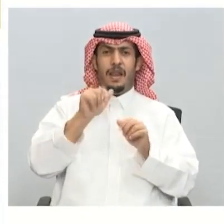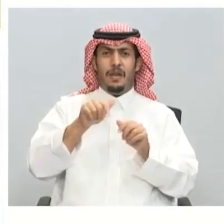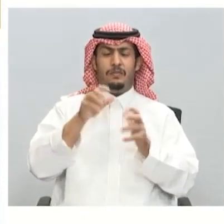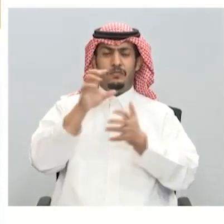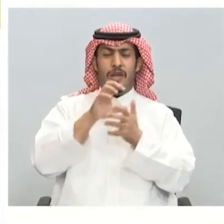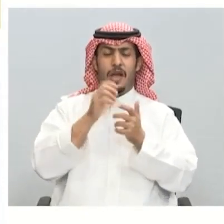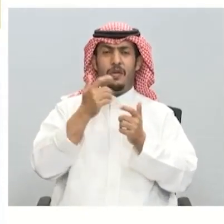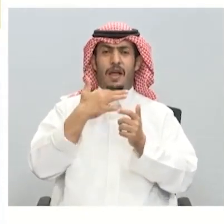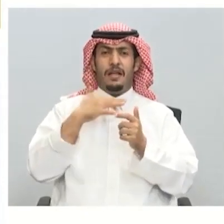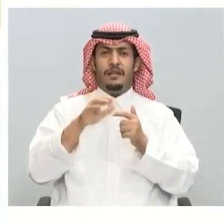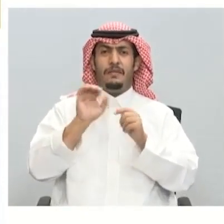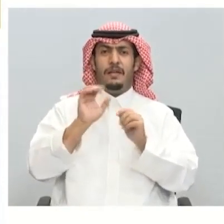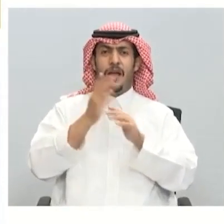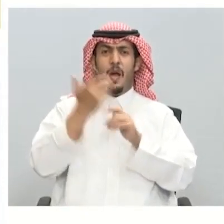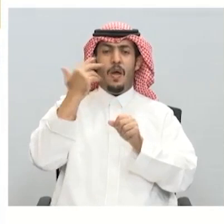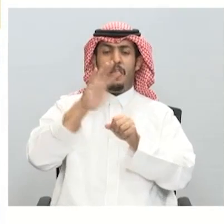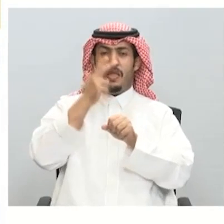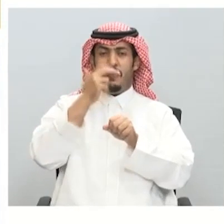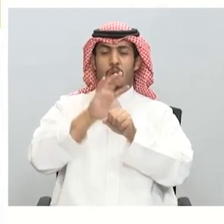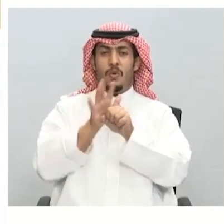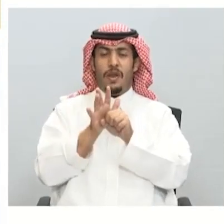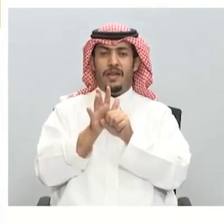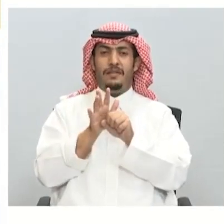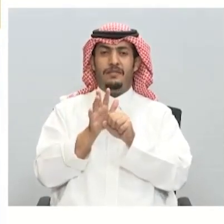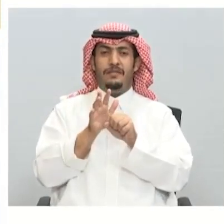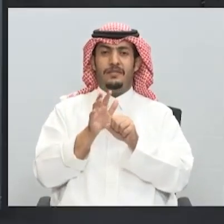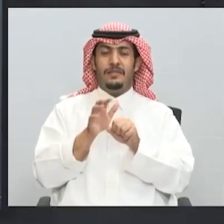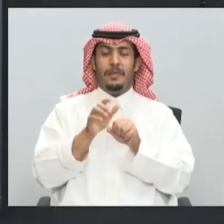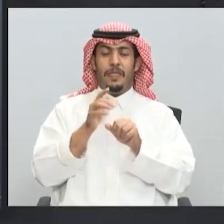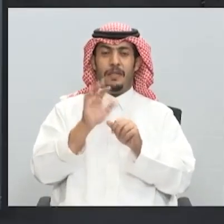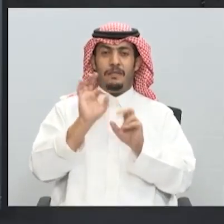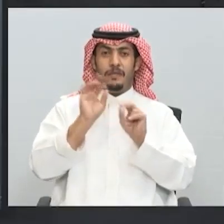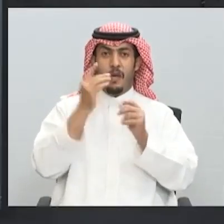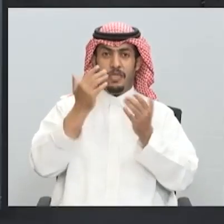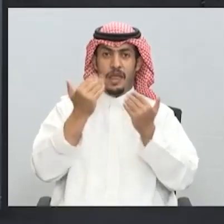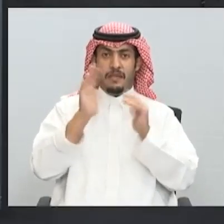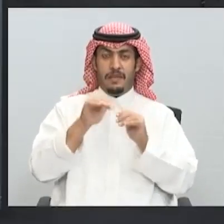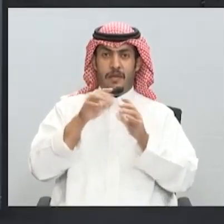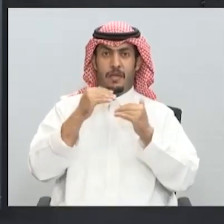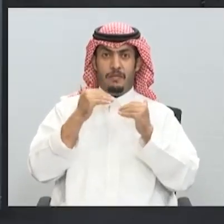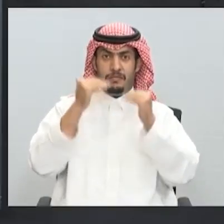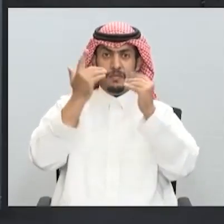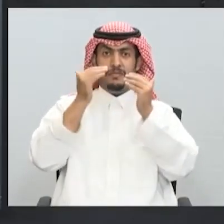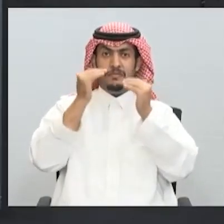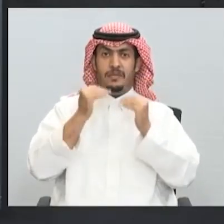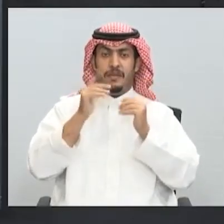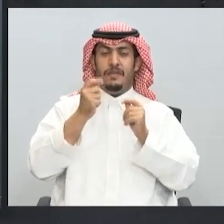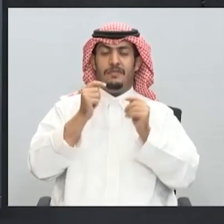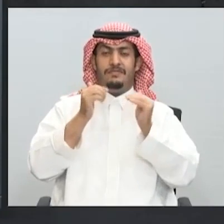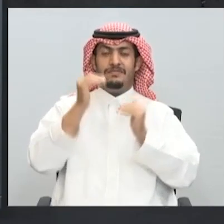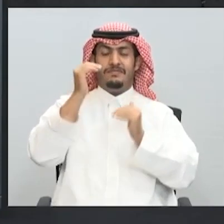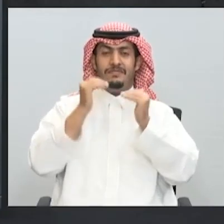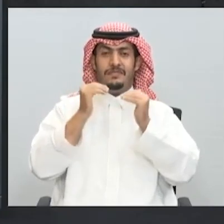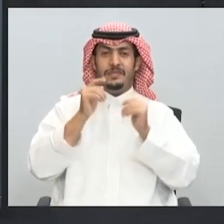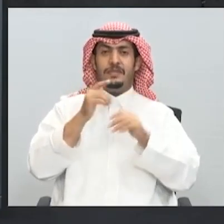والمشاكل مثلا اثناء كورونا هل اصبح هنالك طلب على منتجات مرتفع ومنتجات اقل